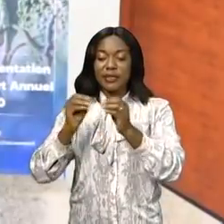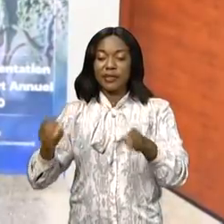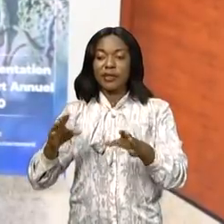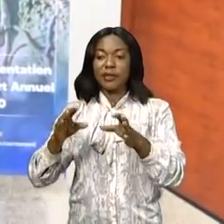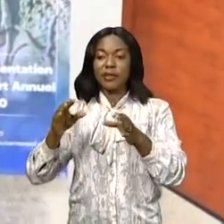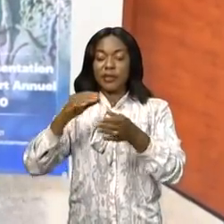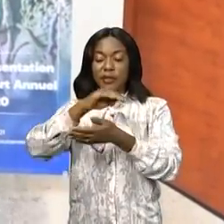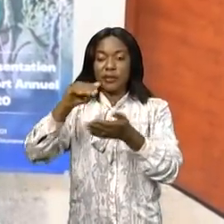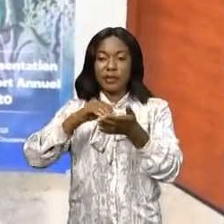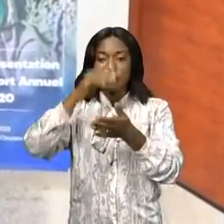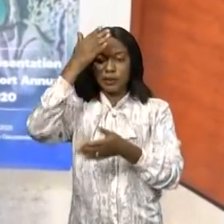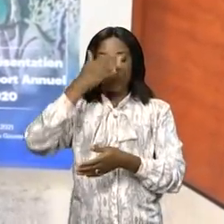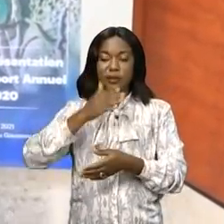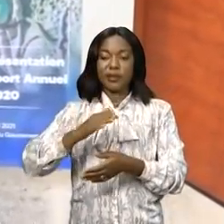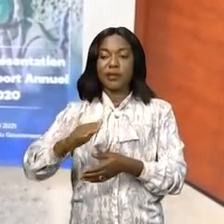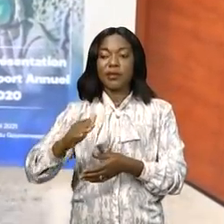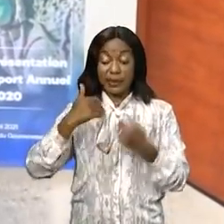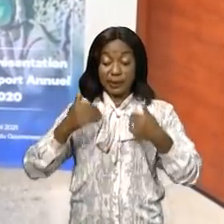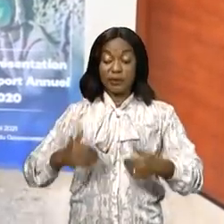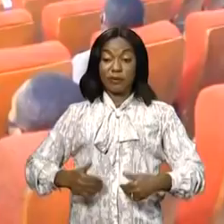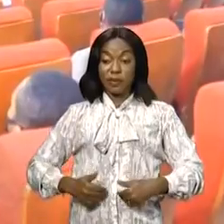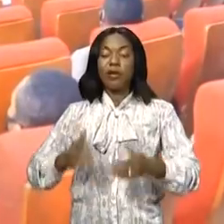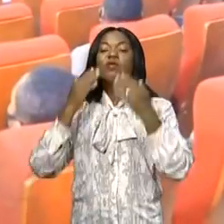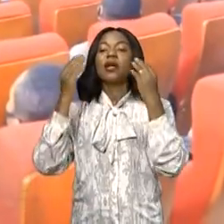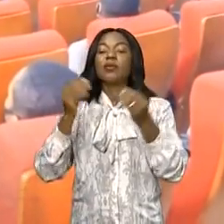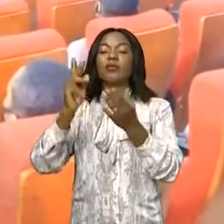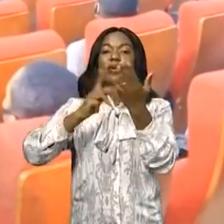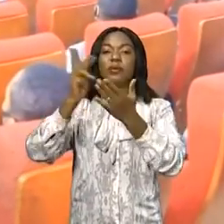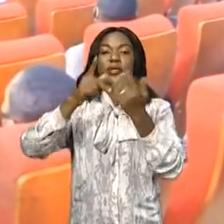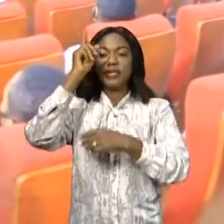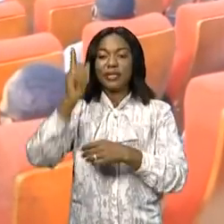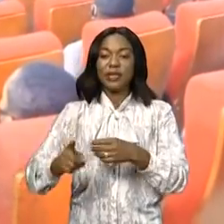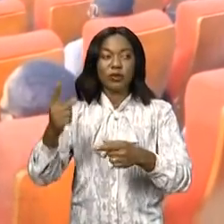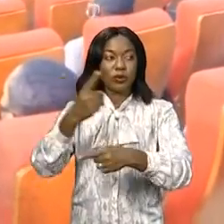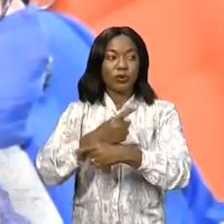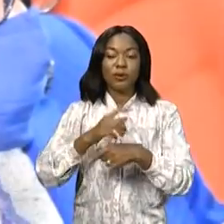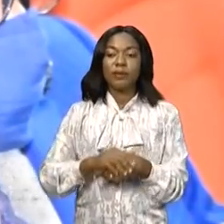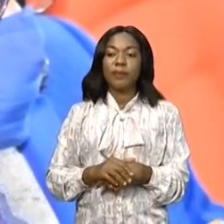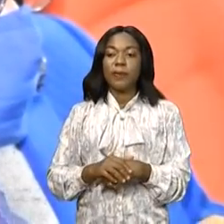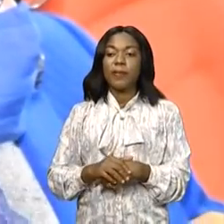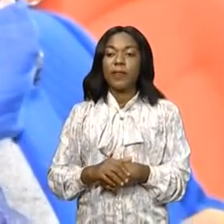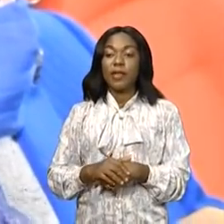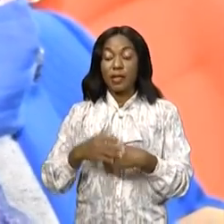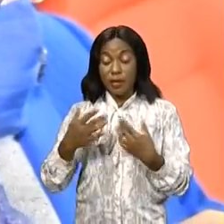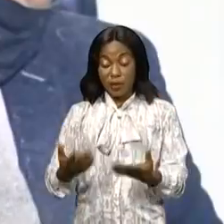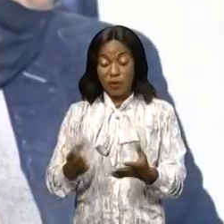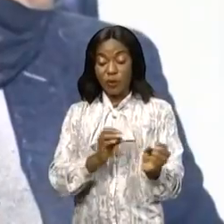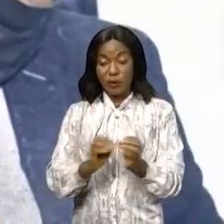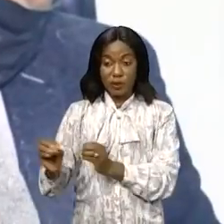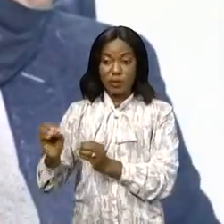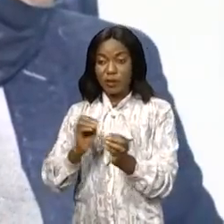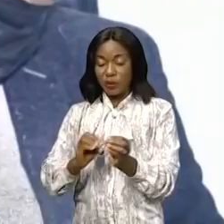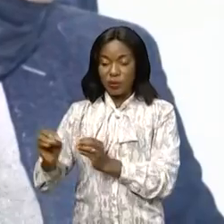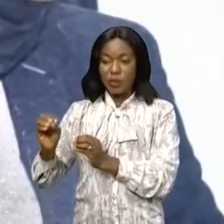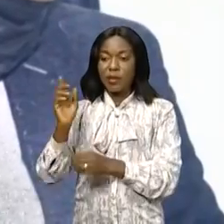Dans le cadre du programme de 100 jours initié par les chefs de l'État, plusieurs projets vitaux multisectoriaux de base ont été réalisés.